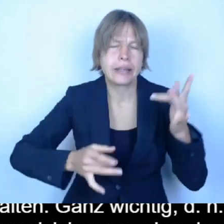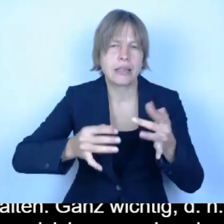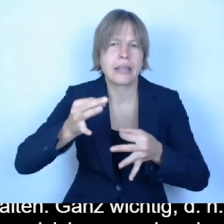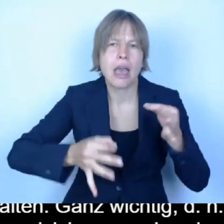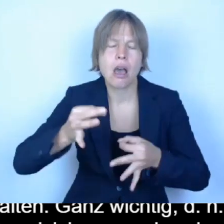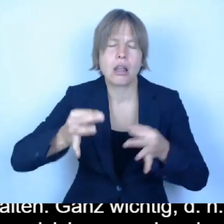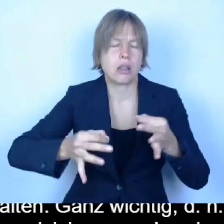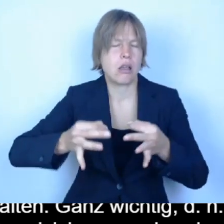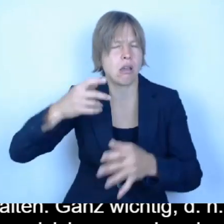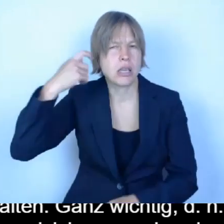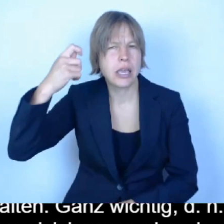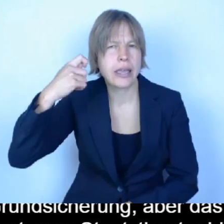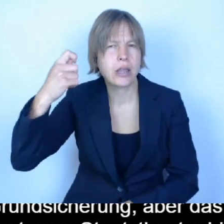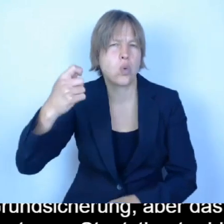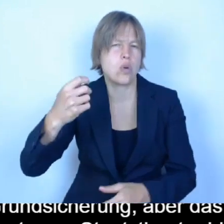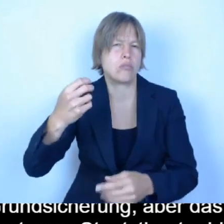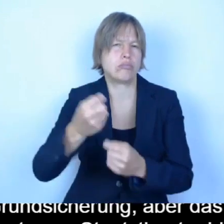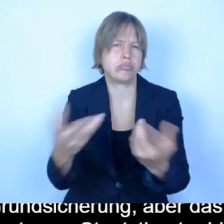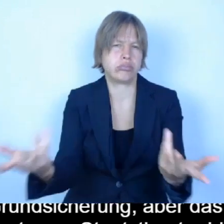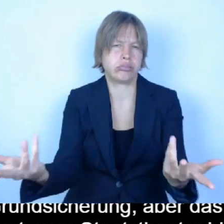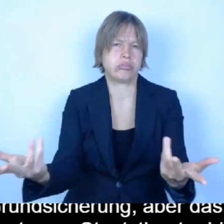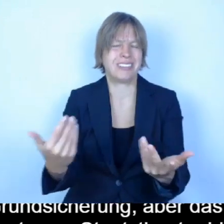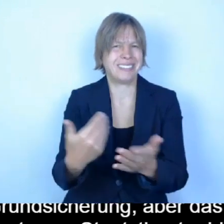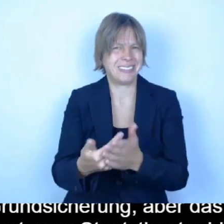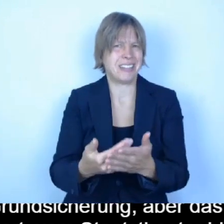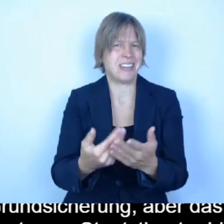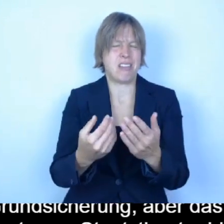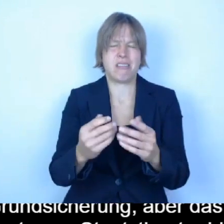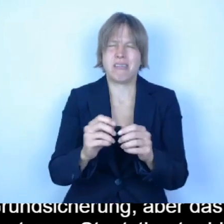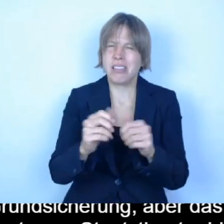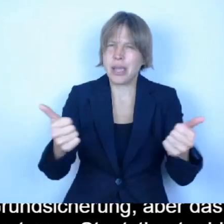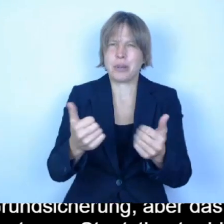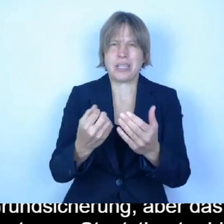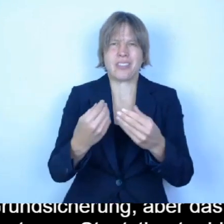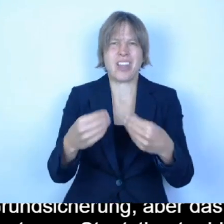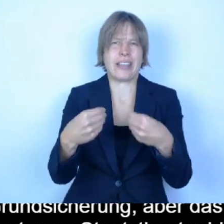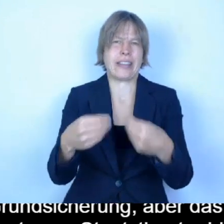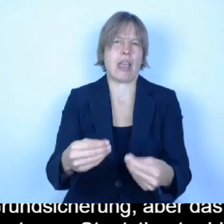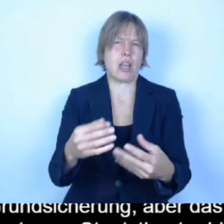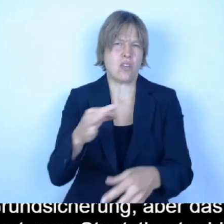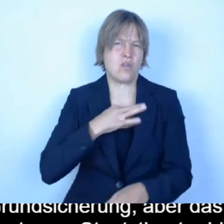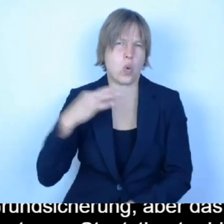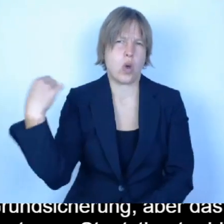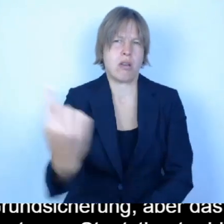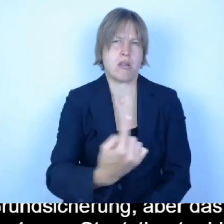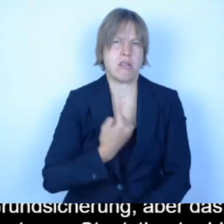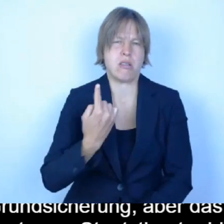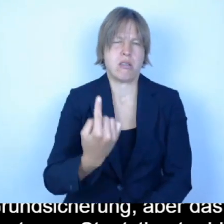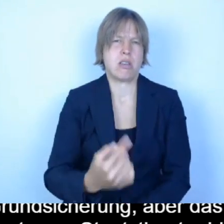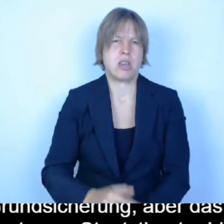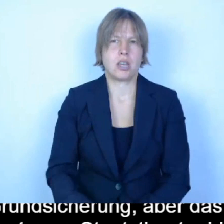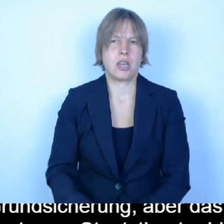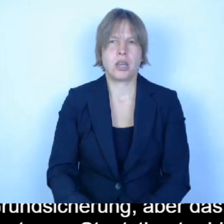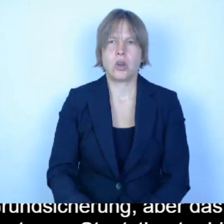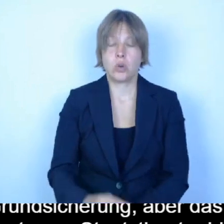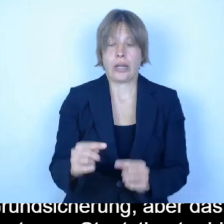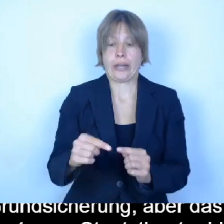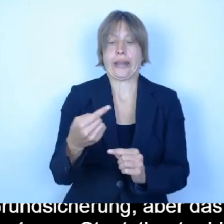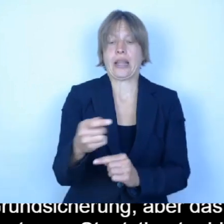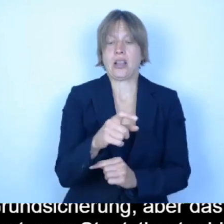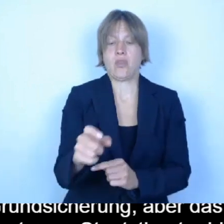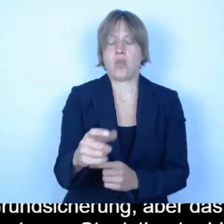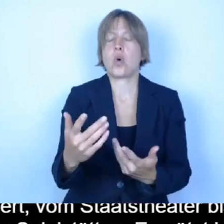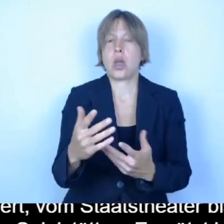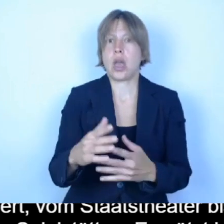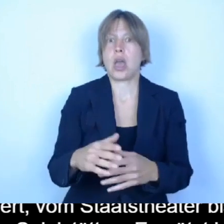wenn wir jetzt merken, dass wir in der Gastronomie, wir fangen nächste Woche an. Ich bleibe dabei, ich glaube, dass der bayerische Weg im